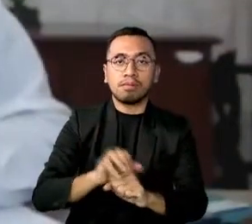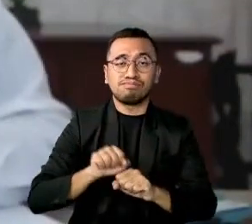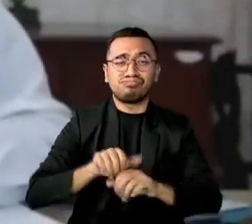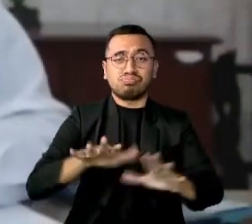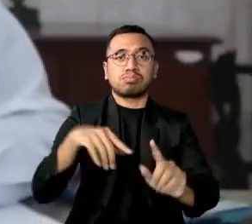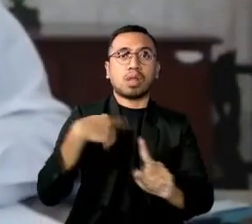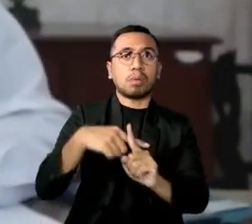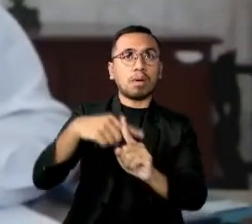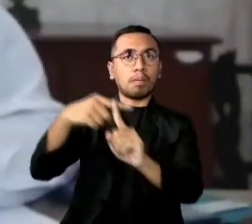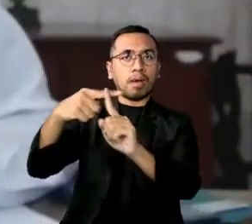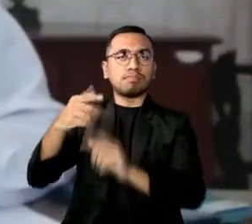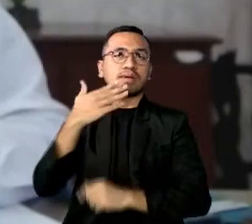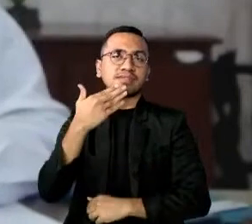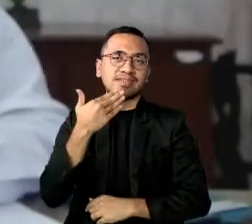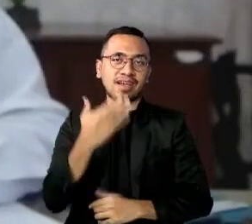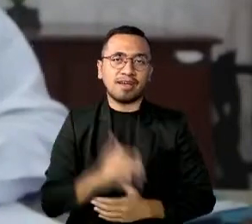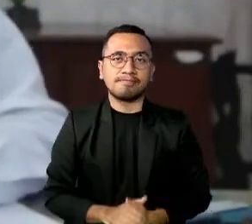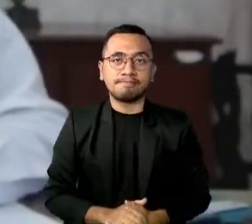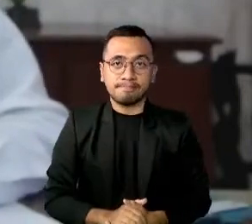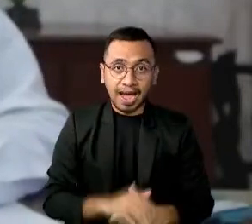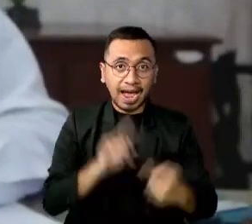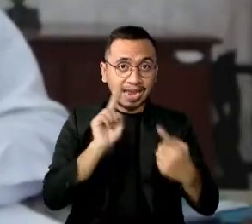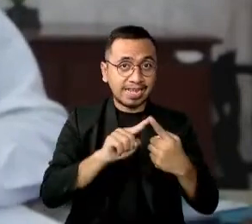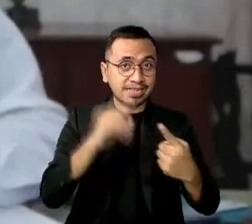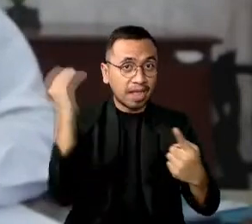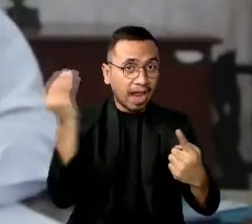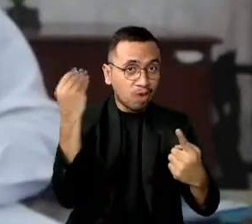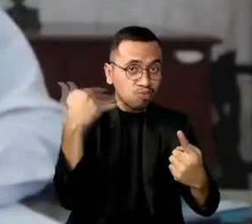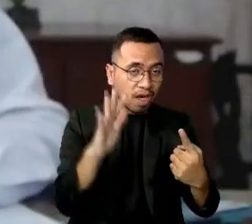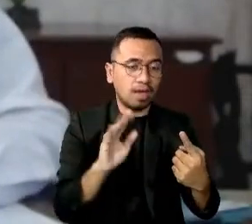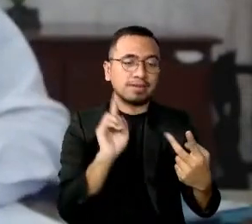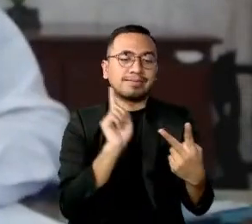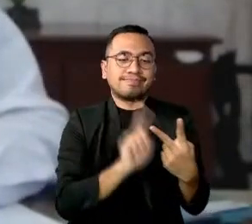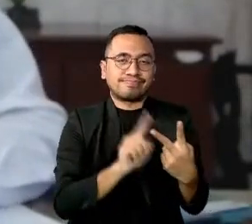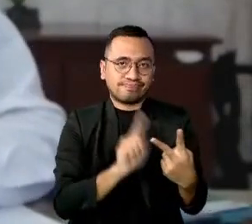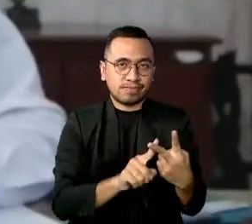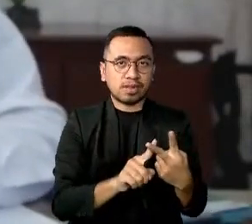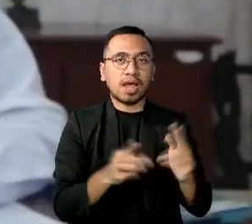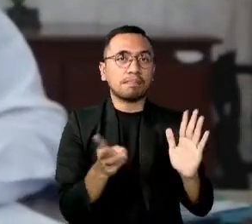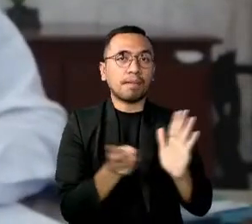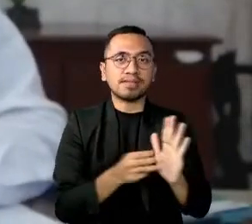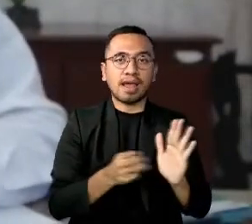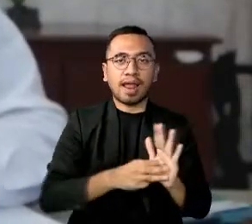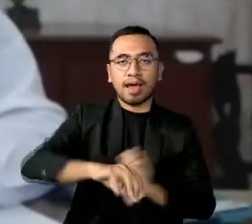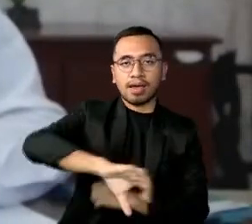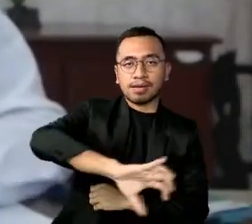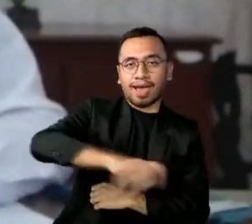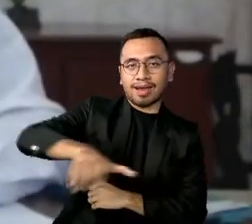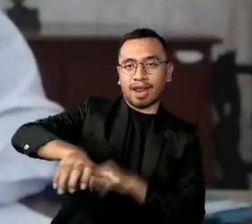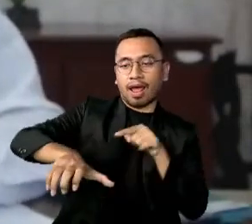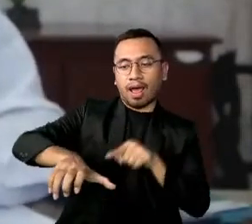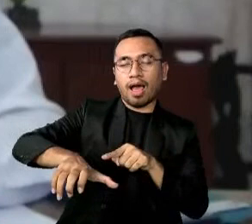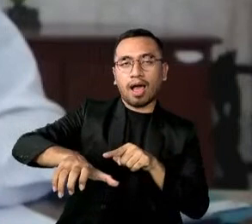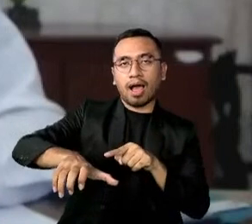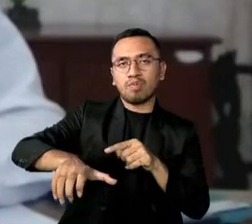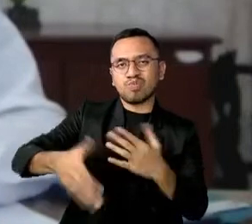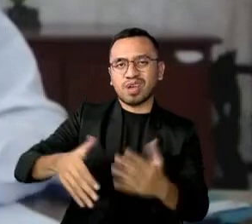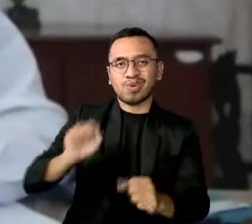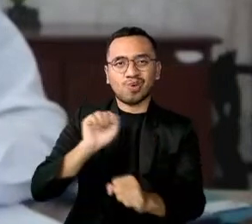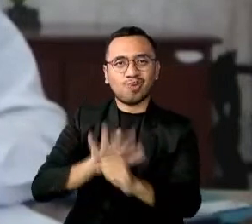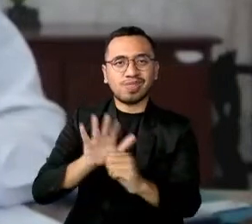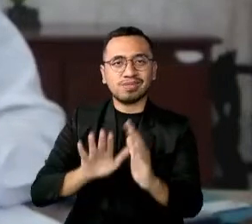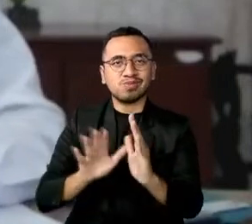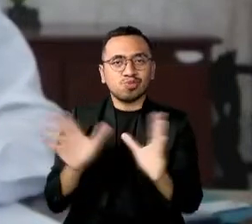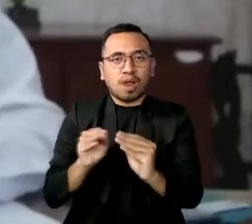Selain liburan juga ada juga faktor-faktor internal dari setiap daerah yang bisa menyebabkan naik turunnya